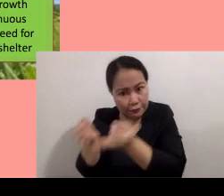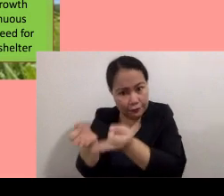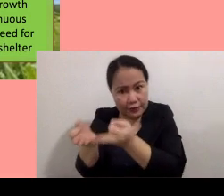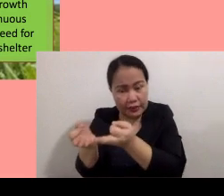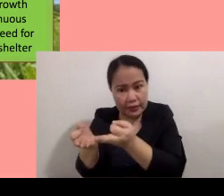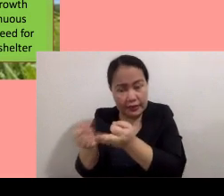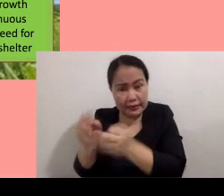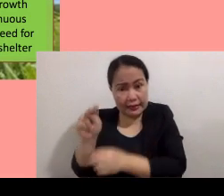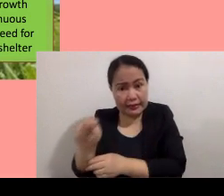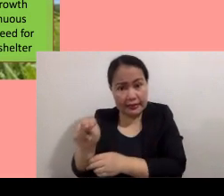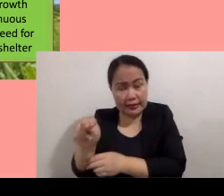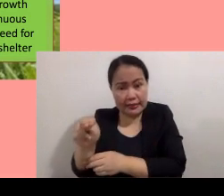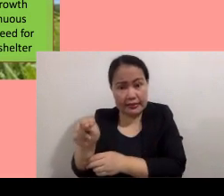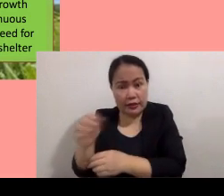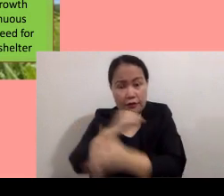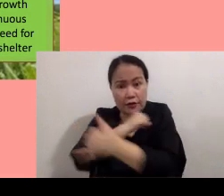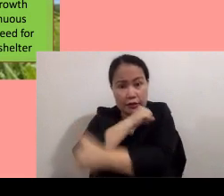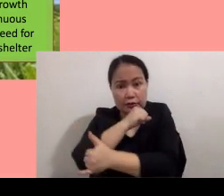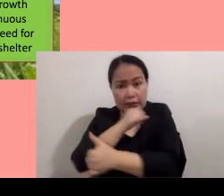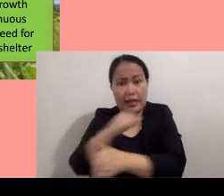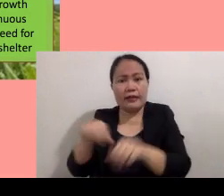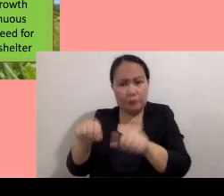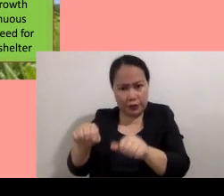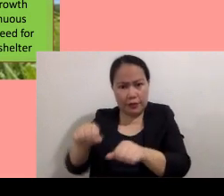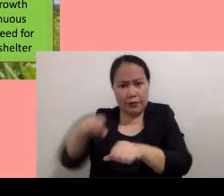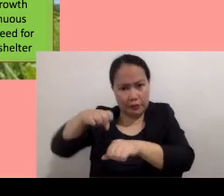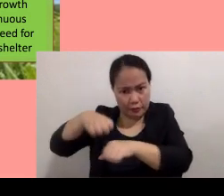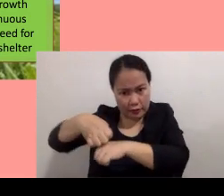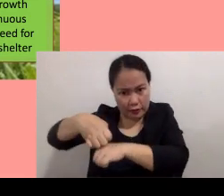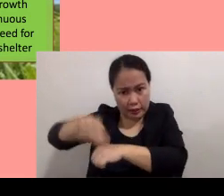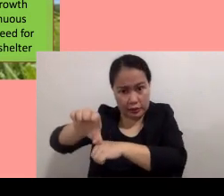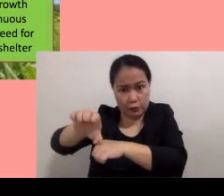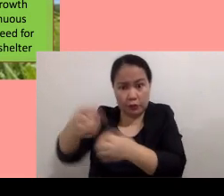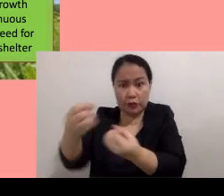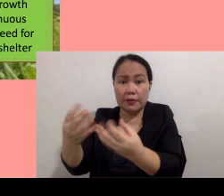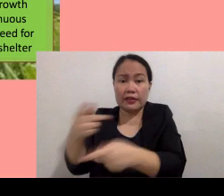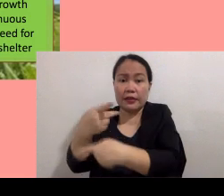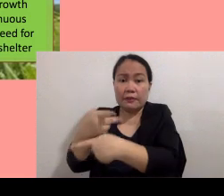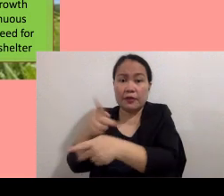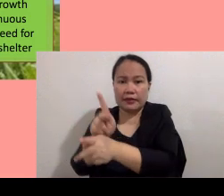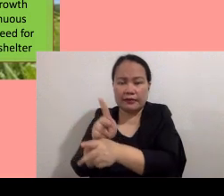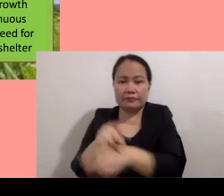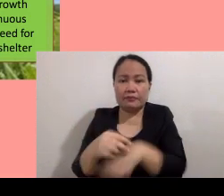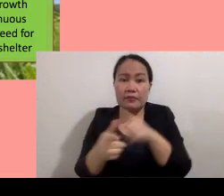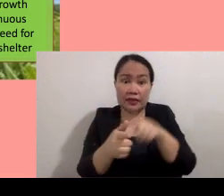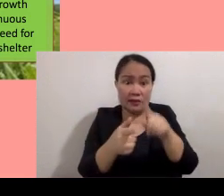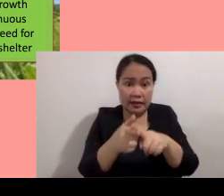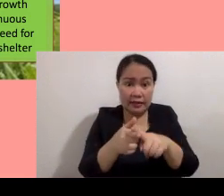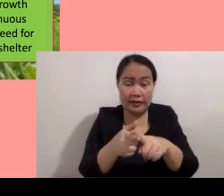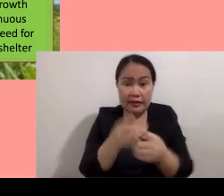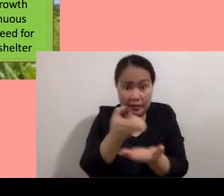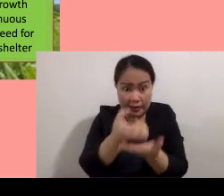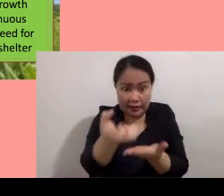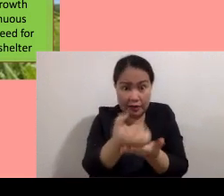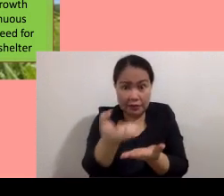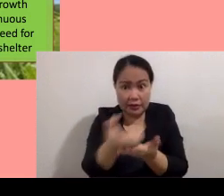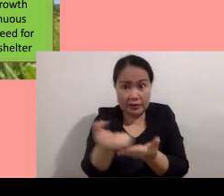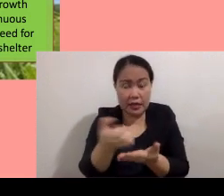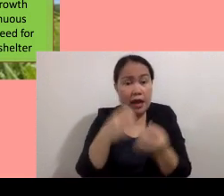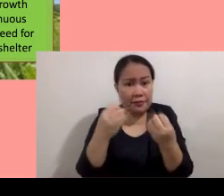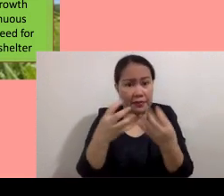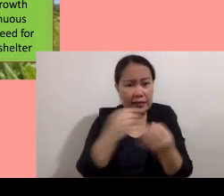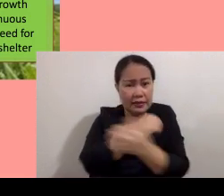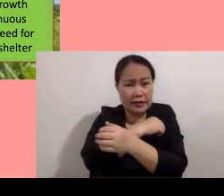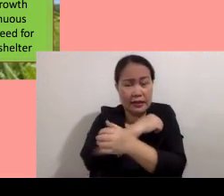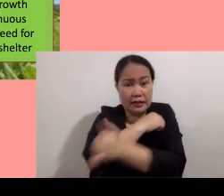mga pangailangan ng bansa at makapagluluwas ng mas maraming produkto. Sa larangan ng ekonomiya naman, marami